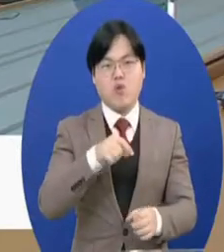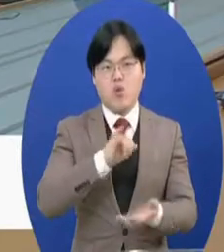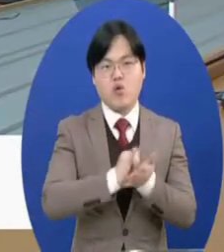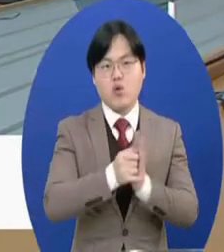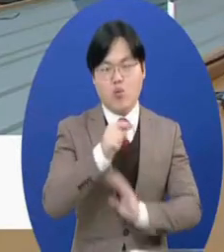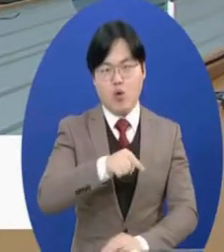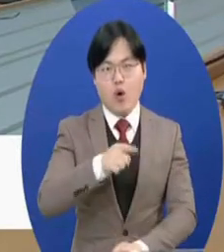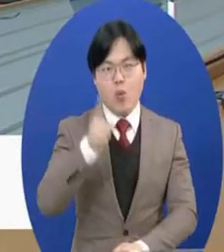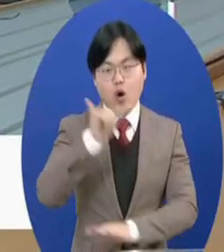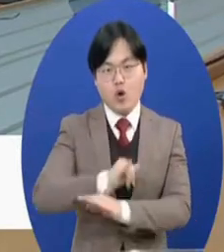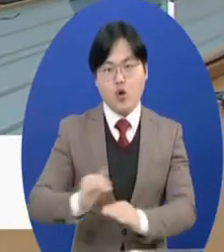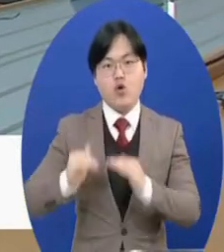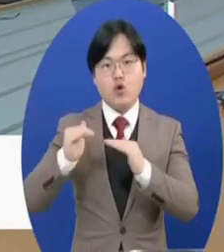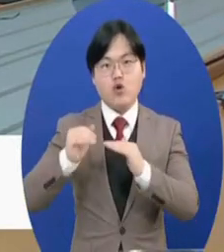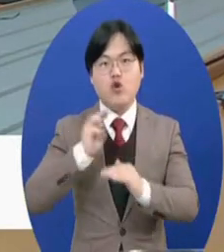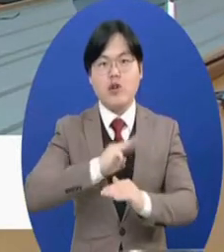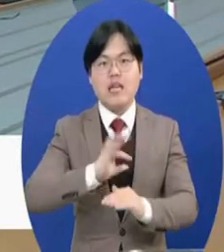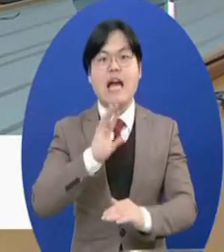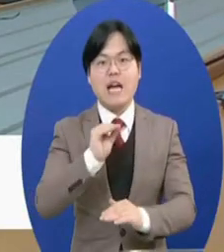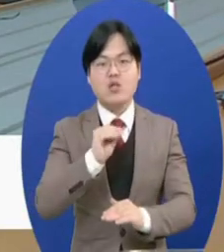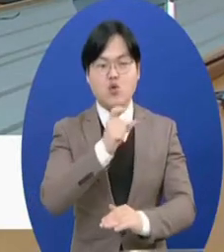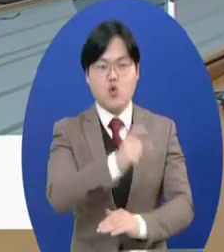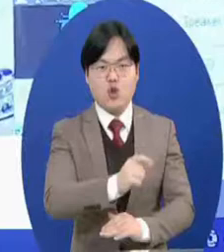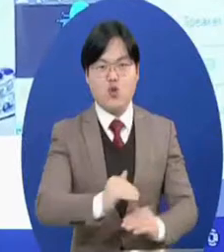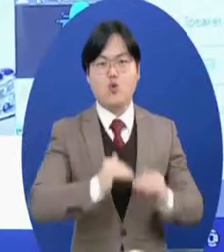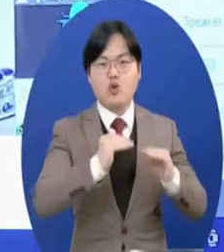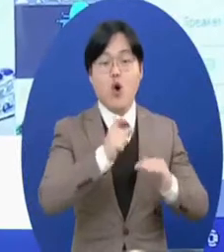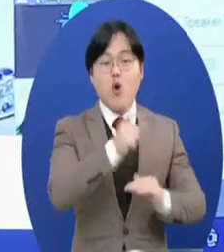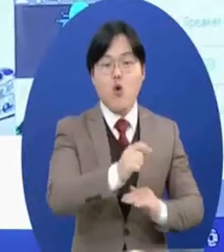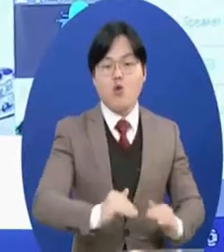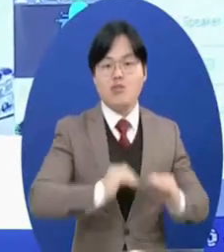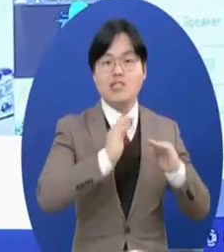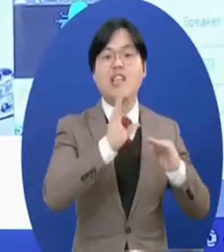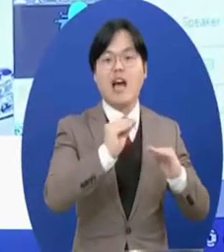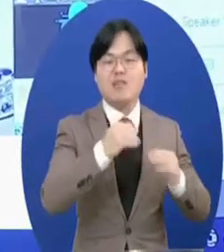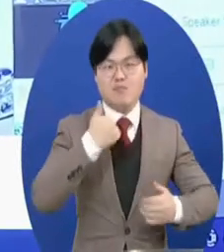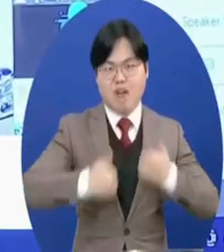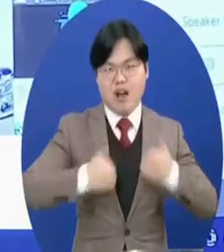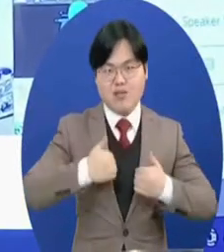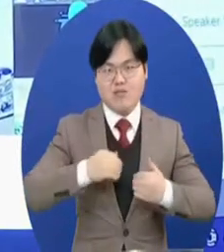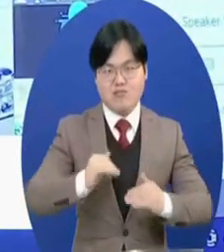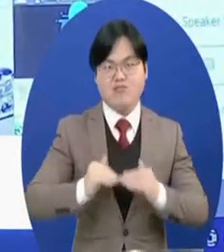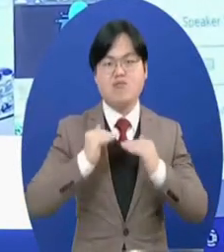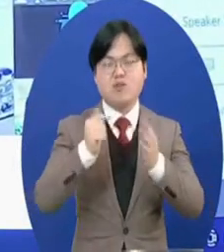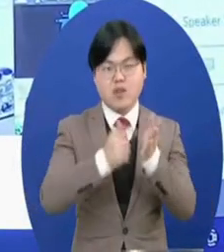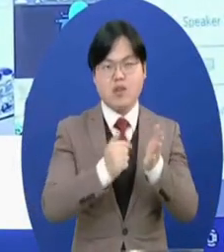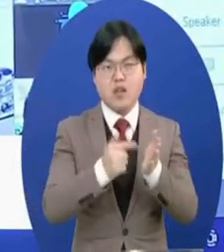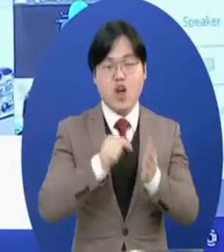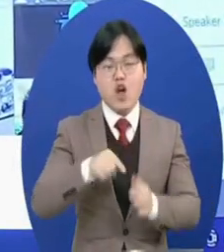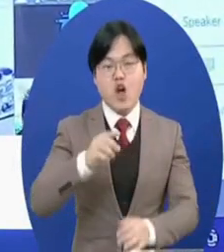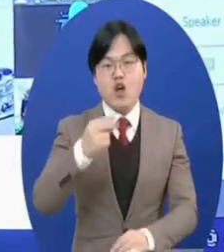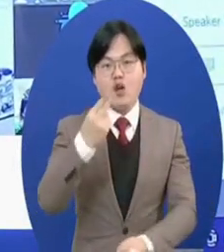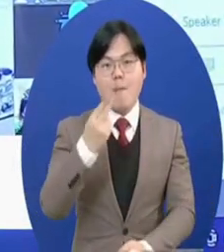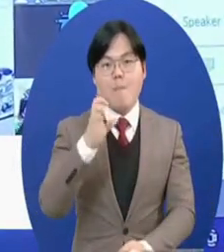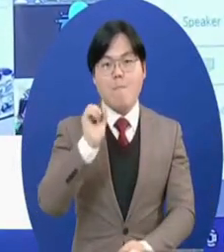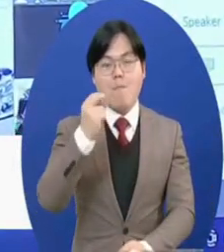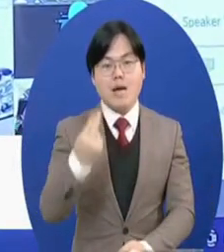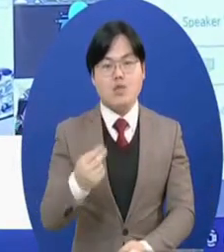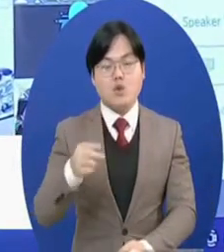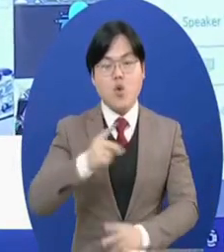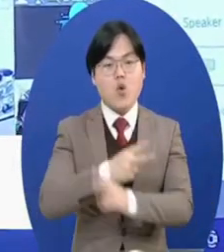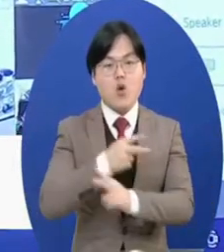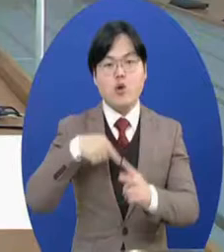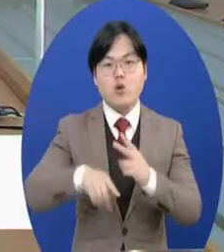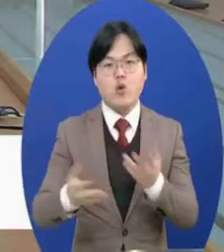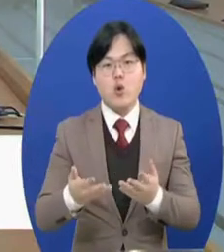гэвэл хүнээ хөгжүүлэх, харин хүнээ хөгжүүлэх гэвэл багшаа хөгжүүлэх ёстой. Өнөөдрийн хилэлцүүлж байгаа боловсролын цогц хуйлд боловсролын харилцаанд